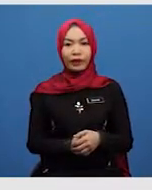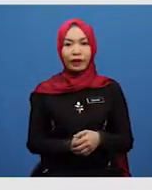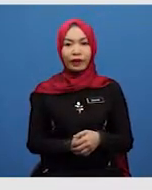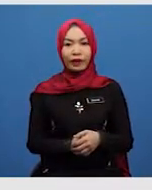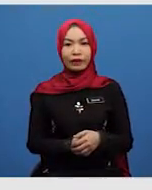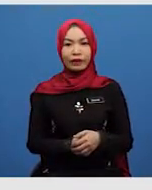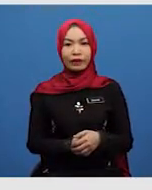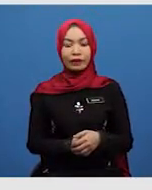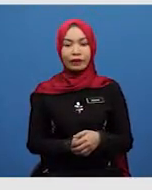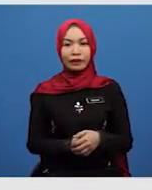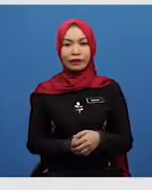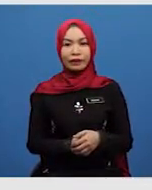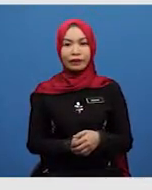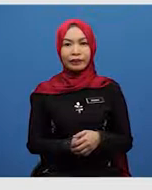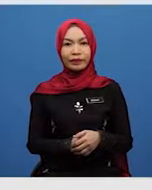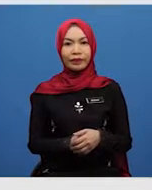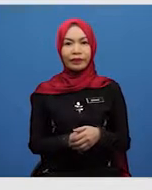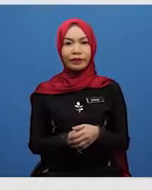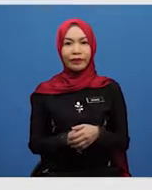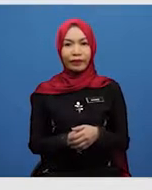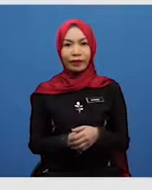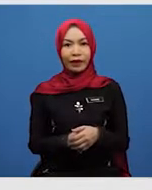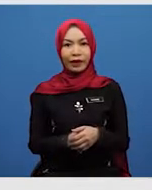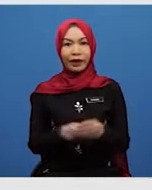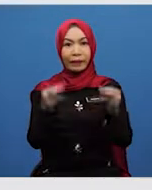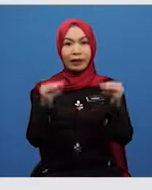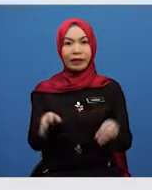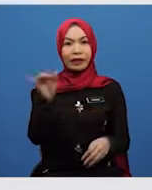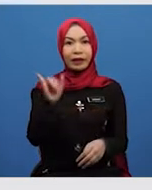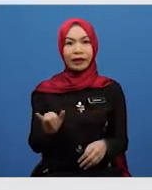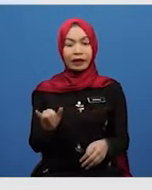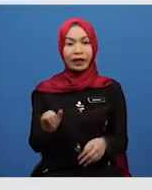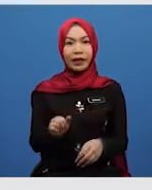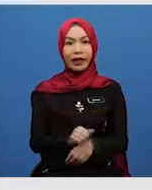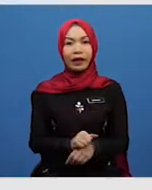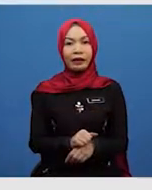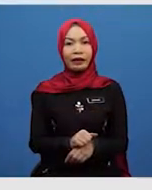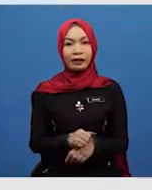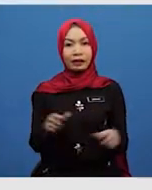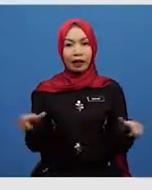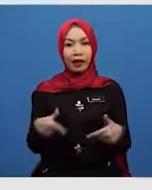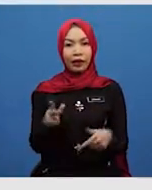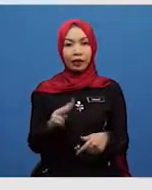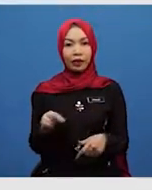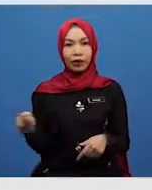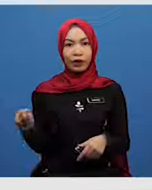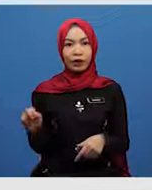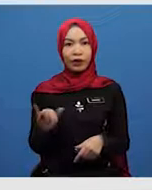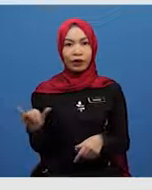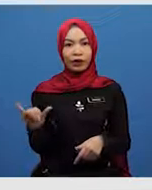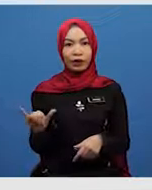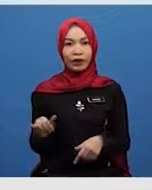antara masyarakat yang mengamalkan sistem ini termasuklah Iban bidayuh